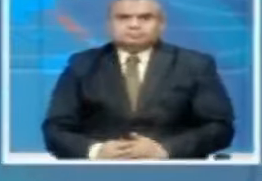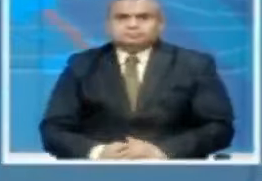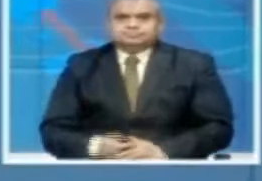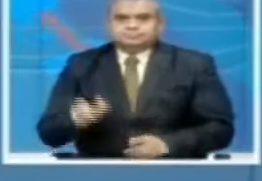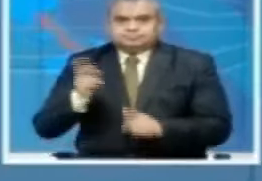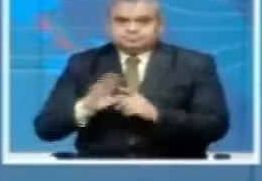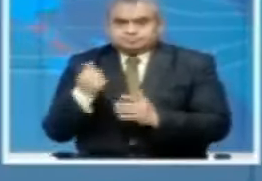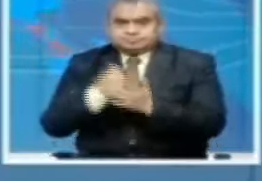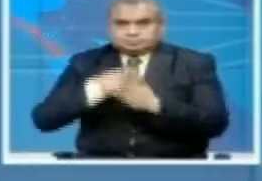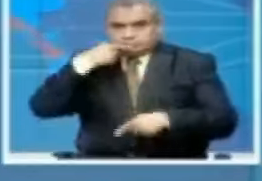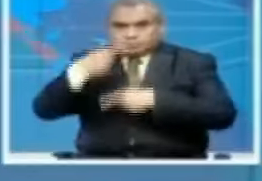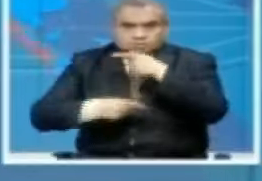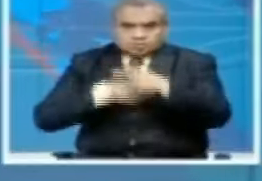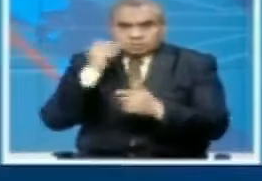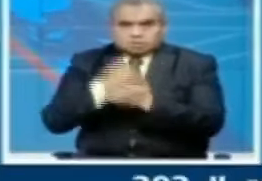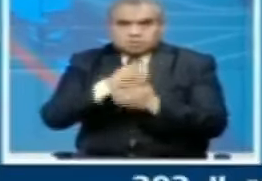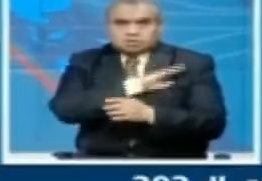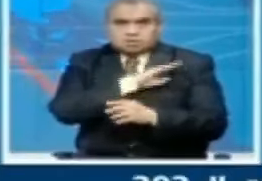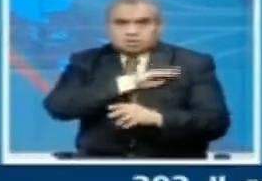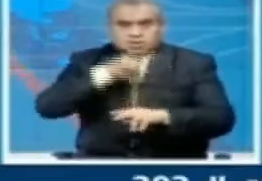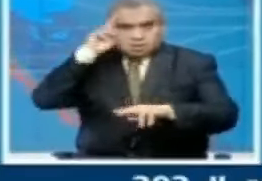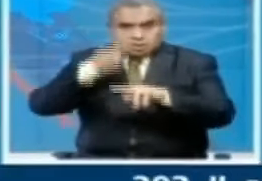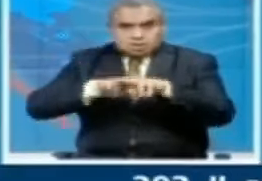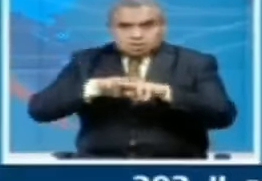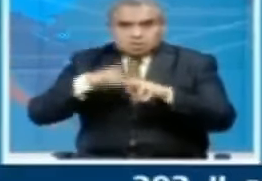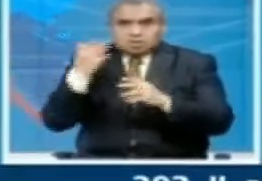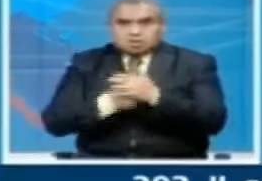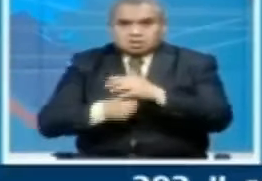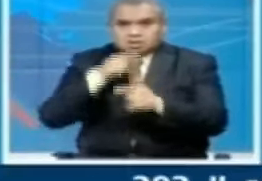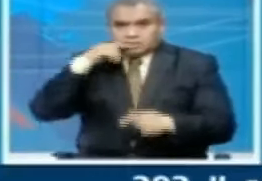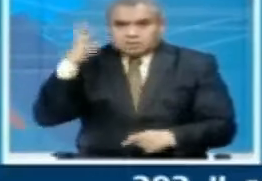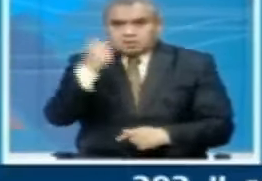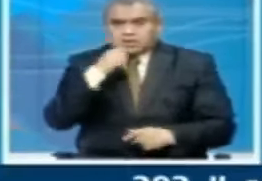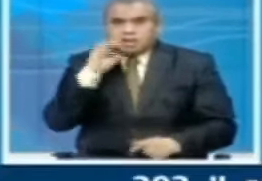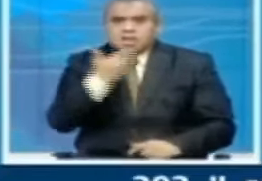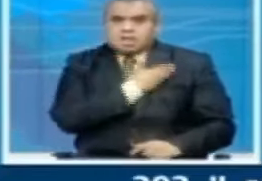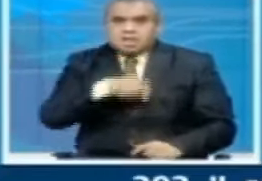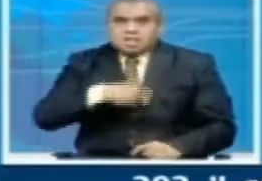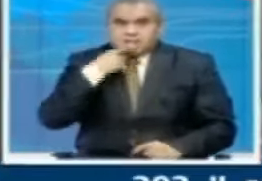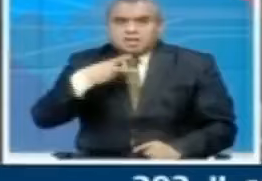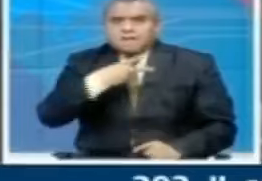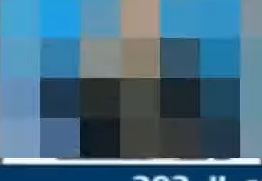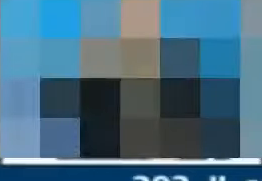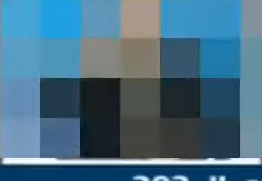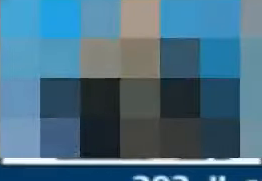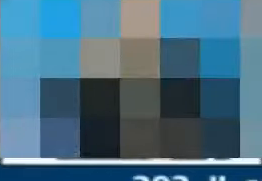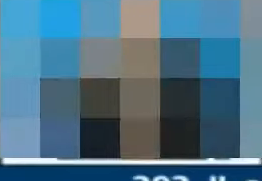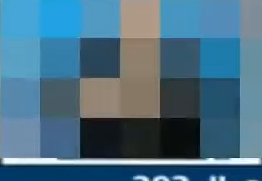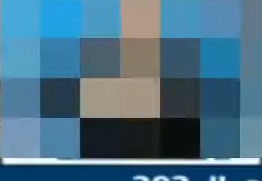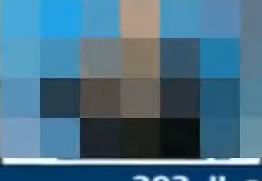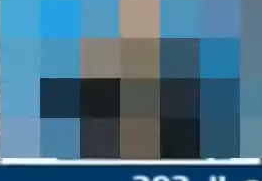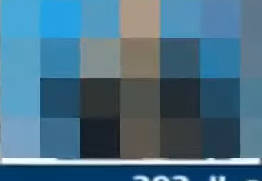هذا ويتواصل العدوان الإسرائيلي على قطاع غزة لليوم الثاني بعد 200 من الحرب، حيث استشهد